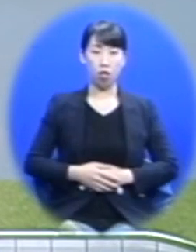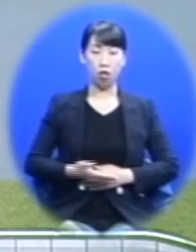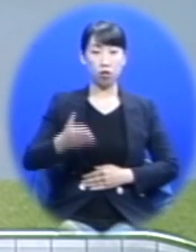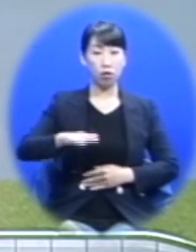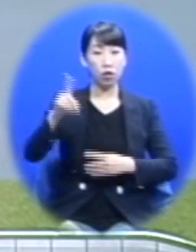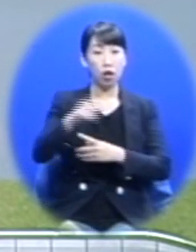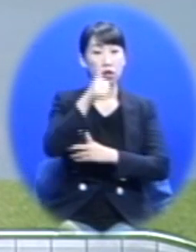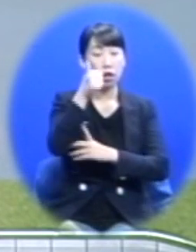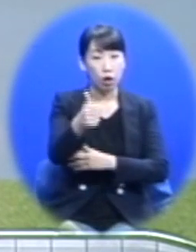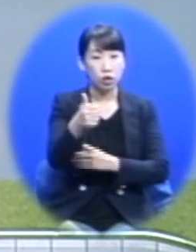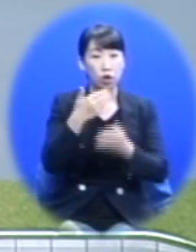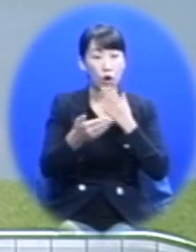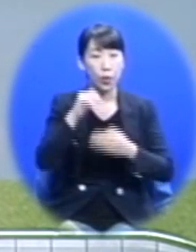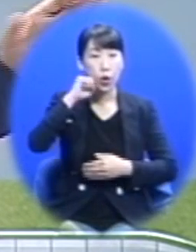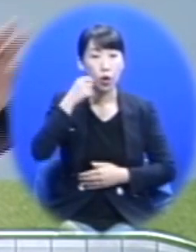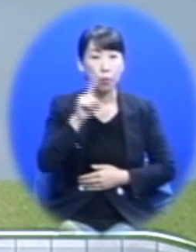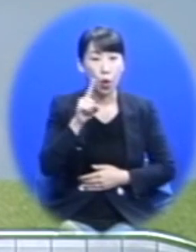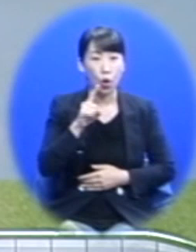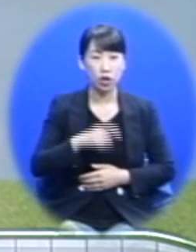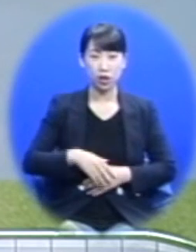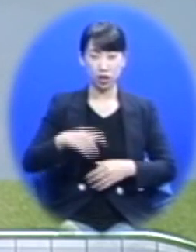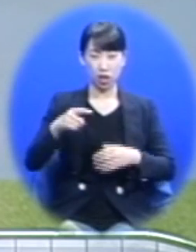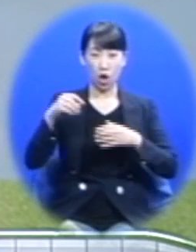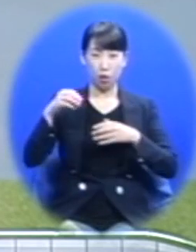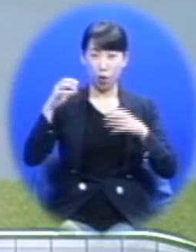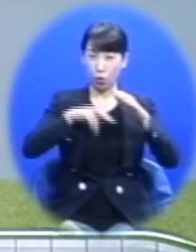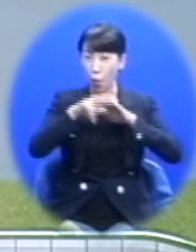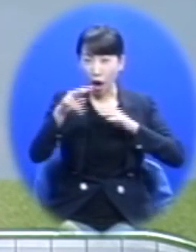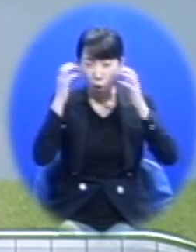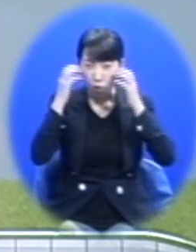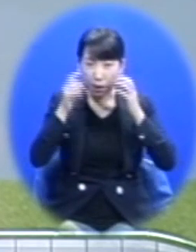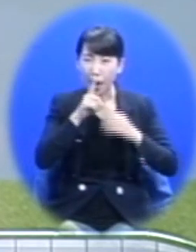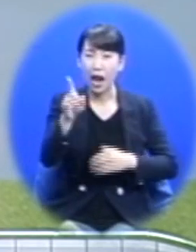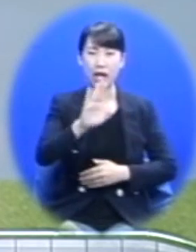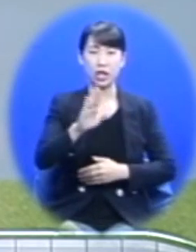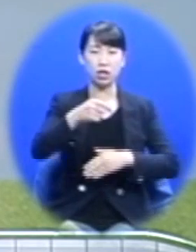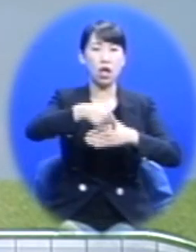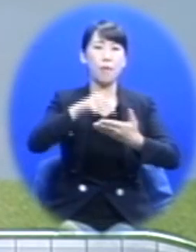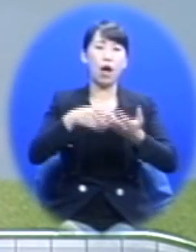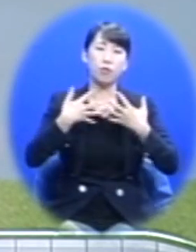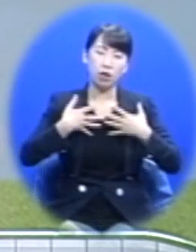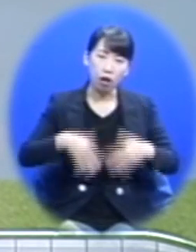다윗이 지금 겪는 어려움은 그 고생을 말하는 게 아닙니다. 마음이 약해진 거예요.